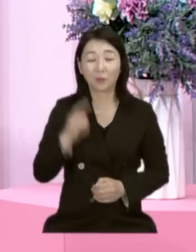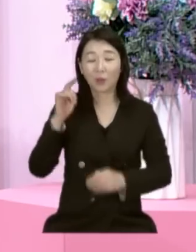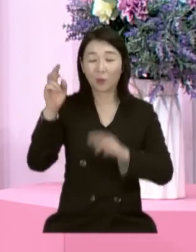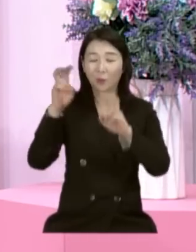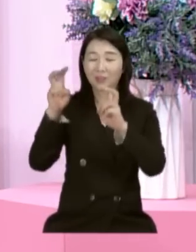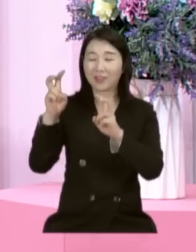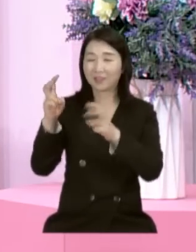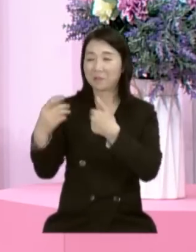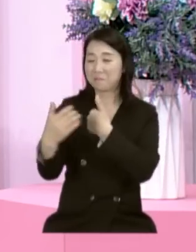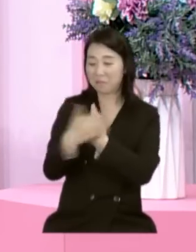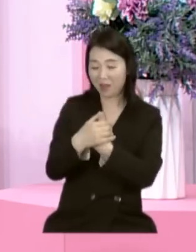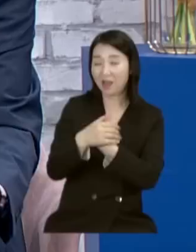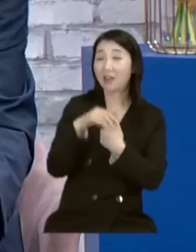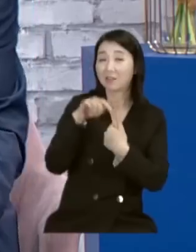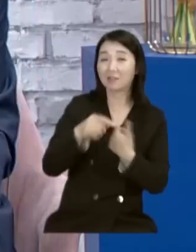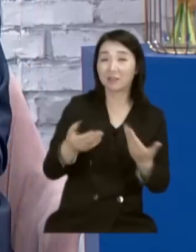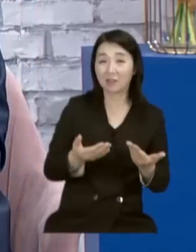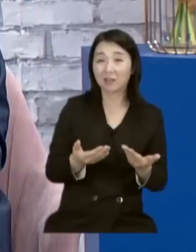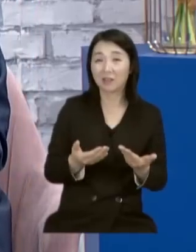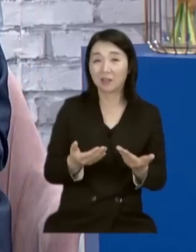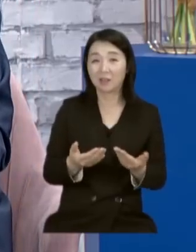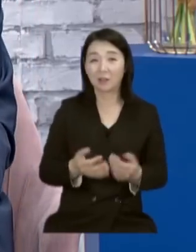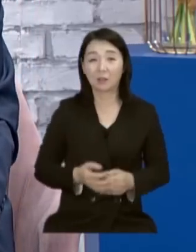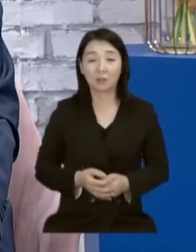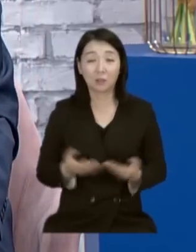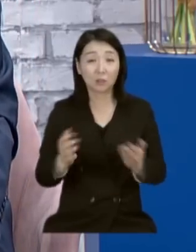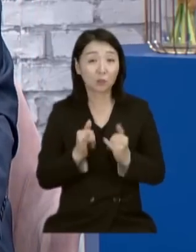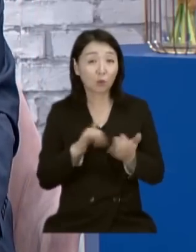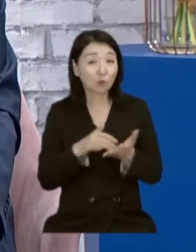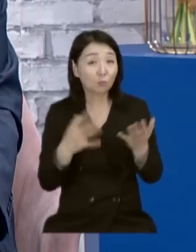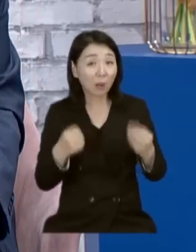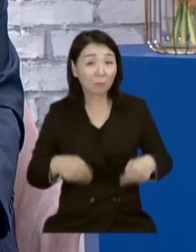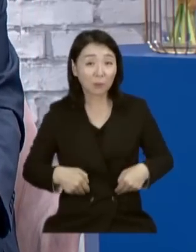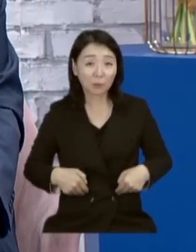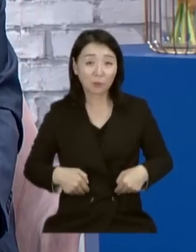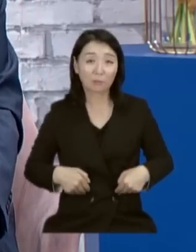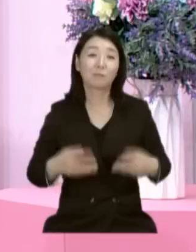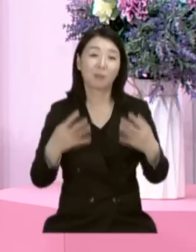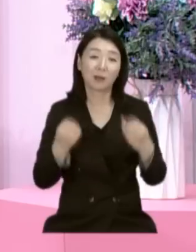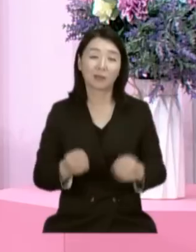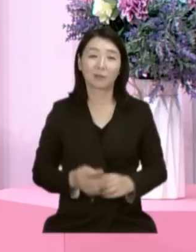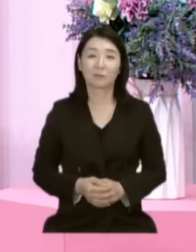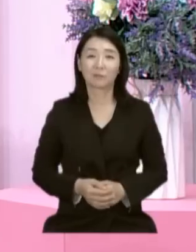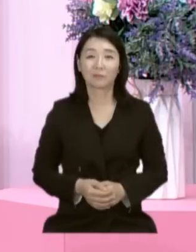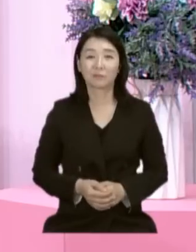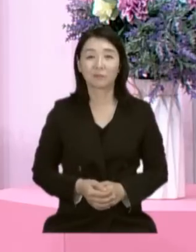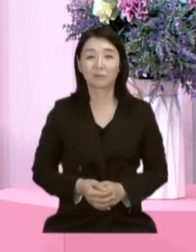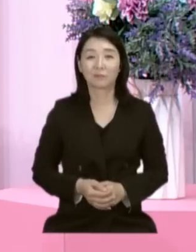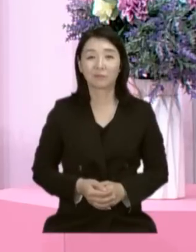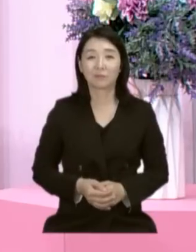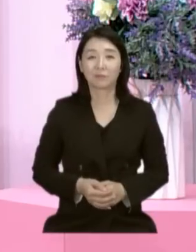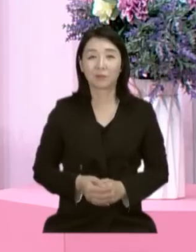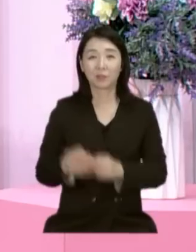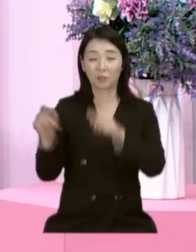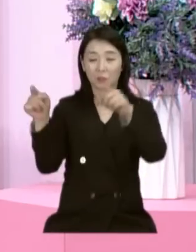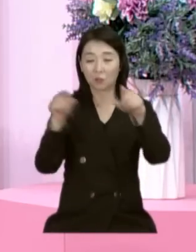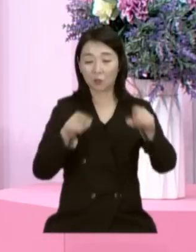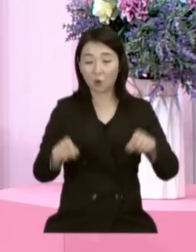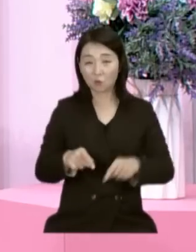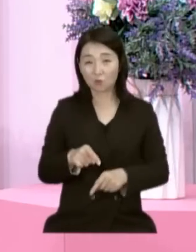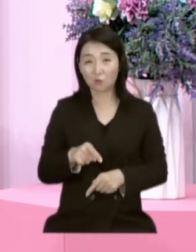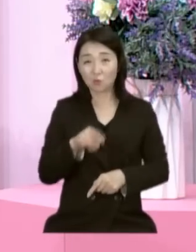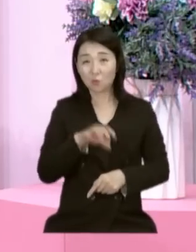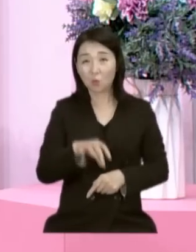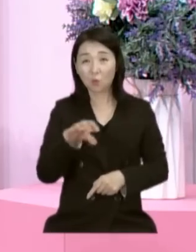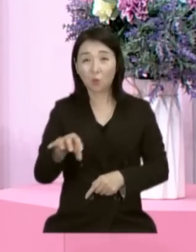업무라고 하죠. 네. 그러면 직원 수가 하는... 많아야 되는 거 아니에요? 예. 직원 수가 많잖아요. 직원 수가 많습니다. 그렇겠죠. 네. 지금 전국에 약